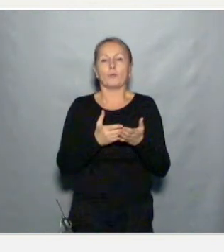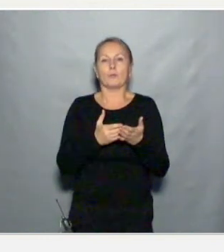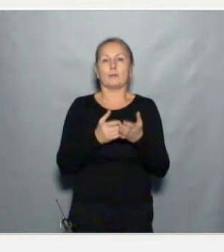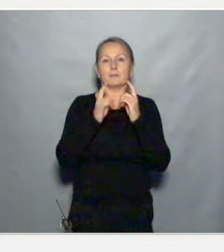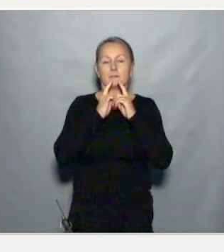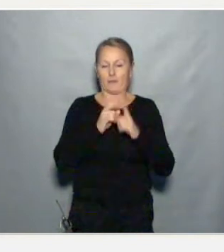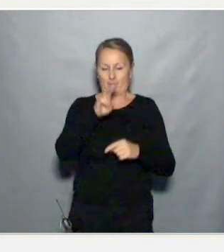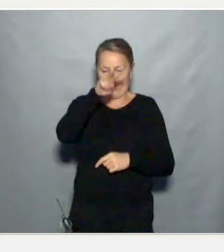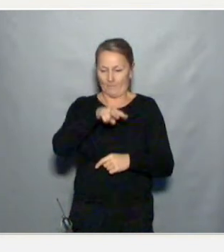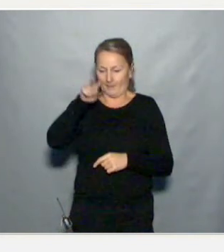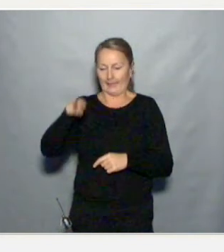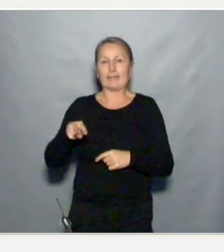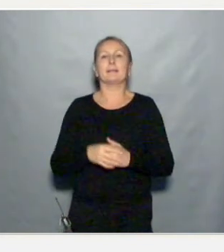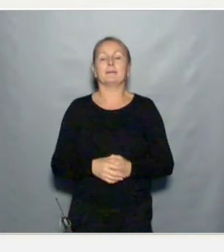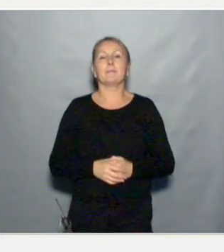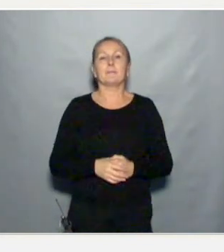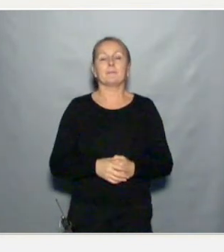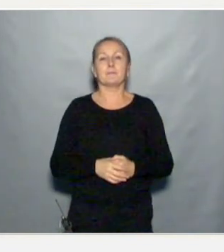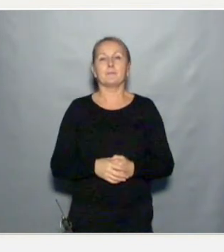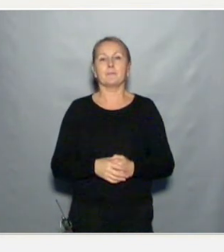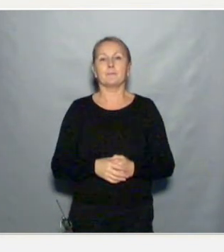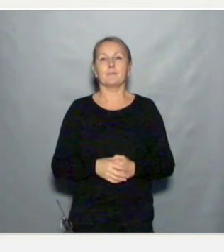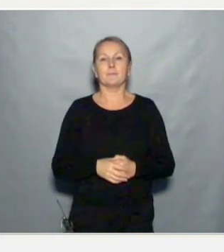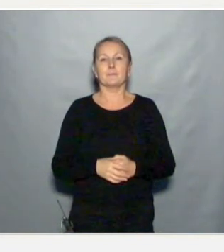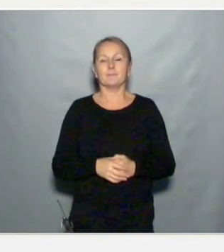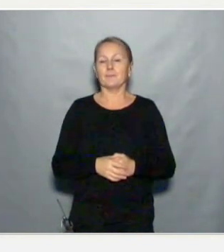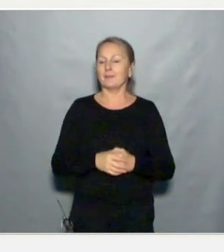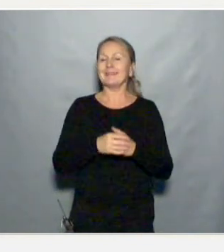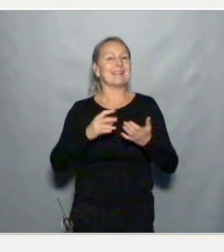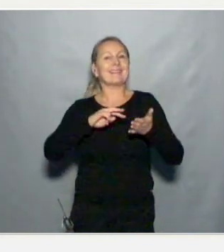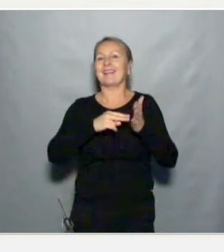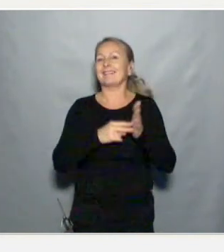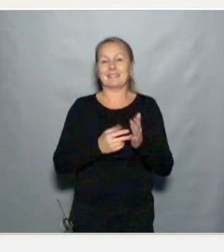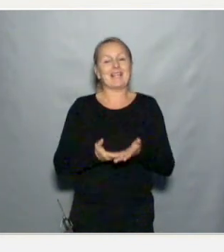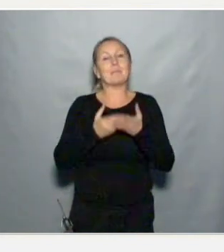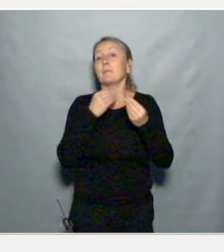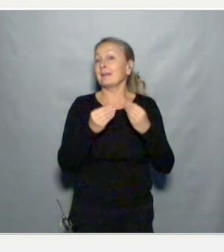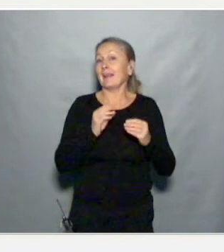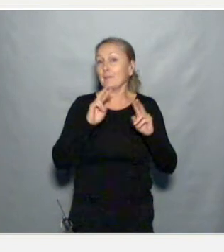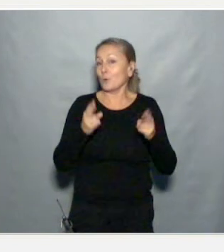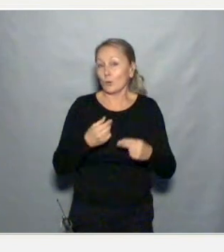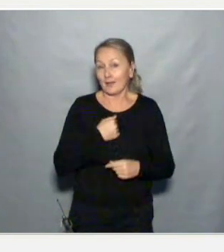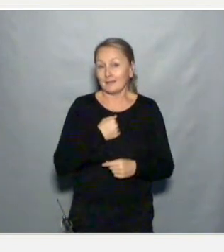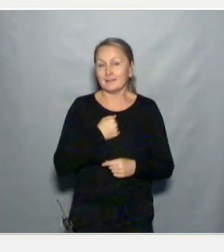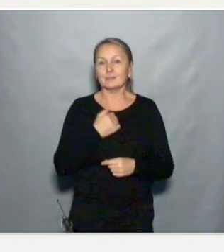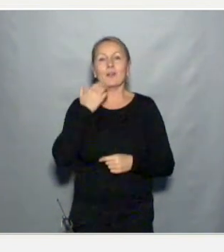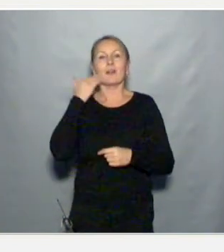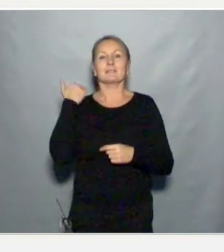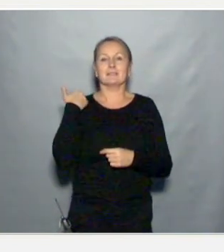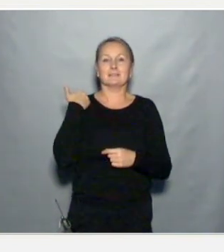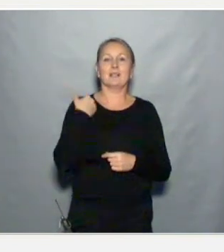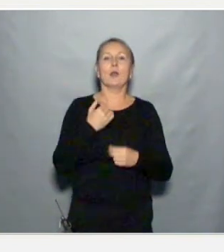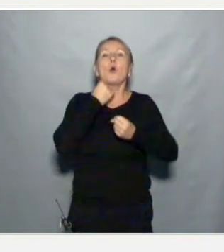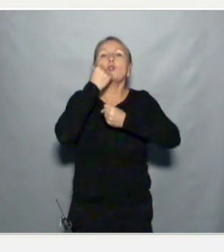här överblicken. Ett icke-tekniskt hjälpmedel jag använder mig av, det är en klassisk